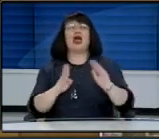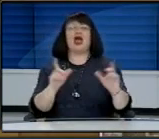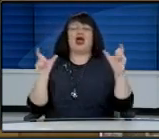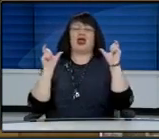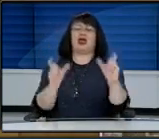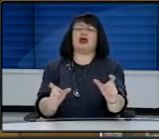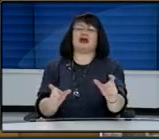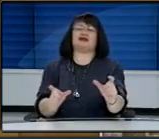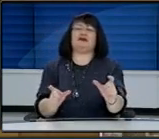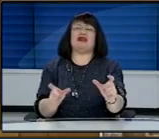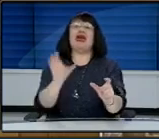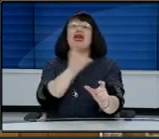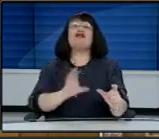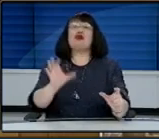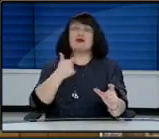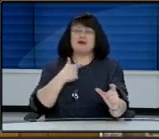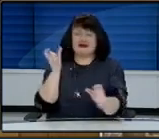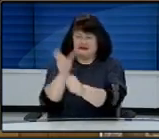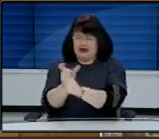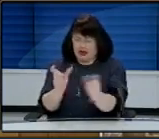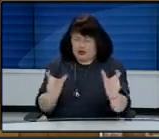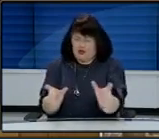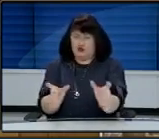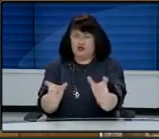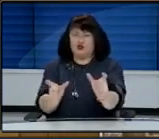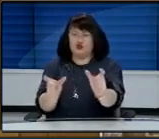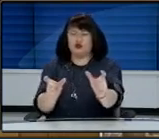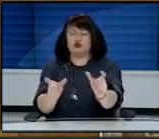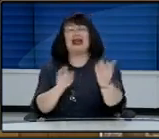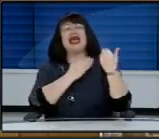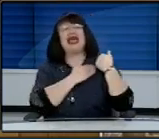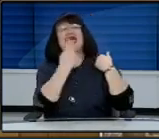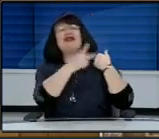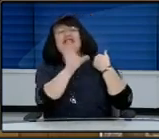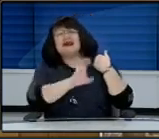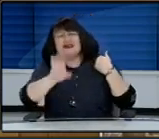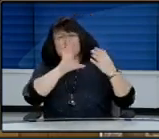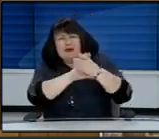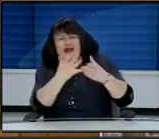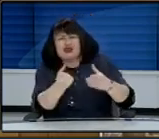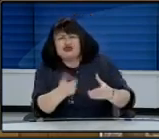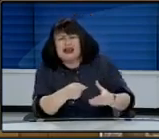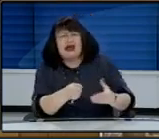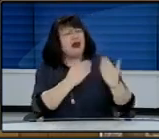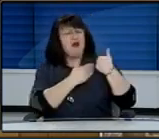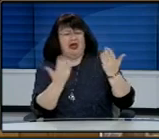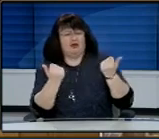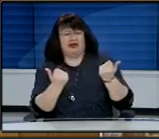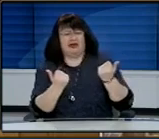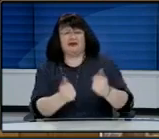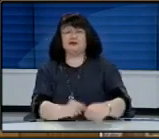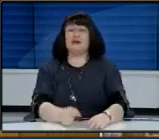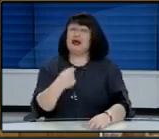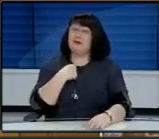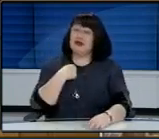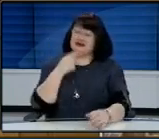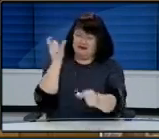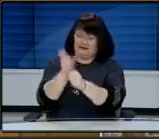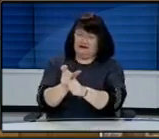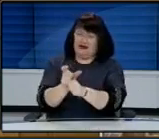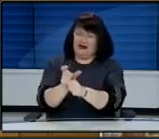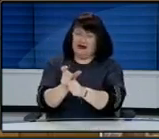της υπόλοιπης Ευρώπης απέναντι στις ευθύνες της που δεν αναλαμβάνει. Ο σκληρός φύλακας,